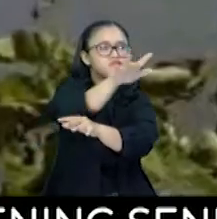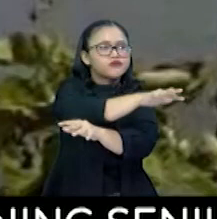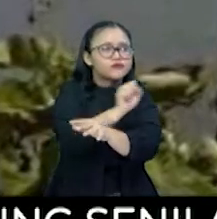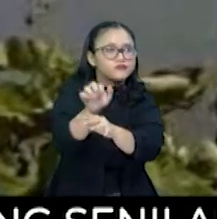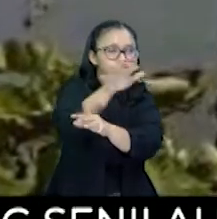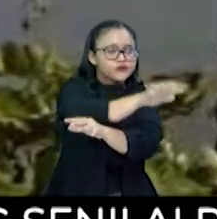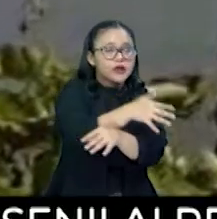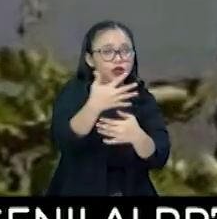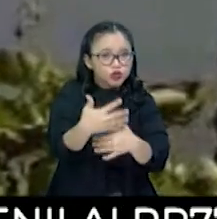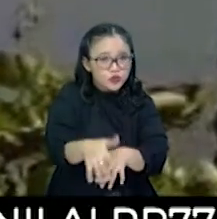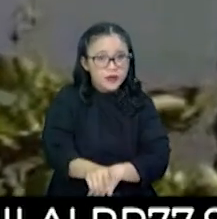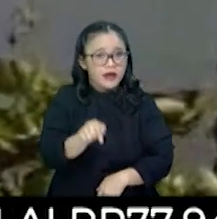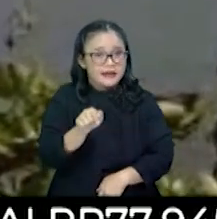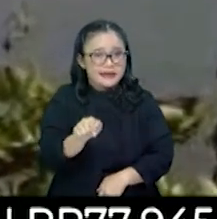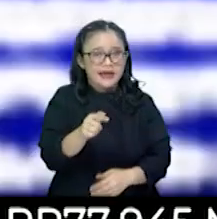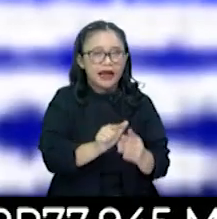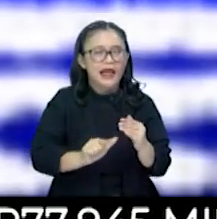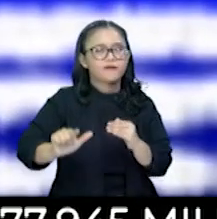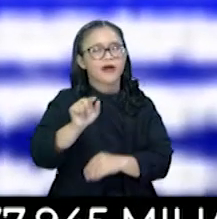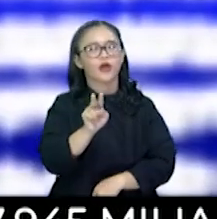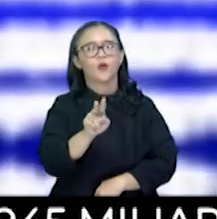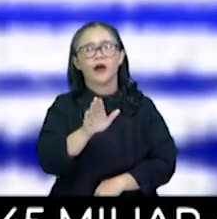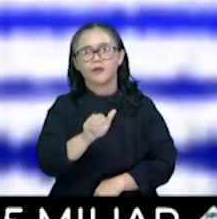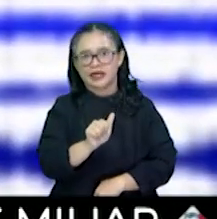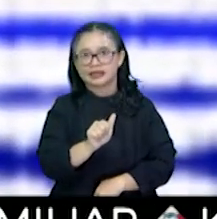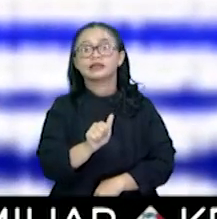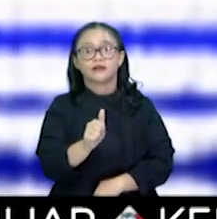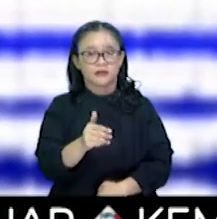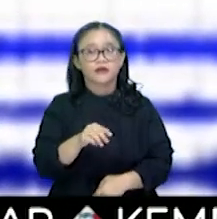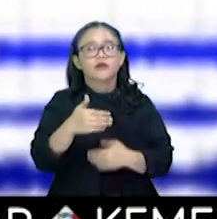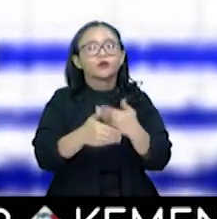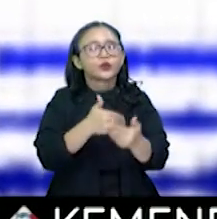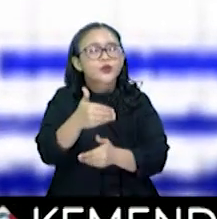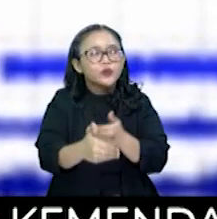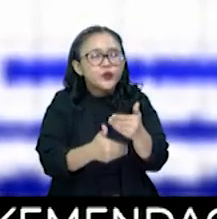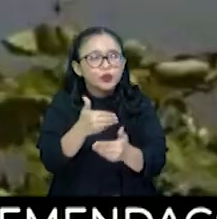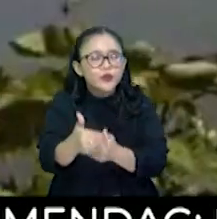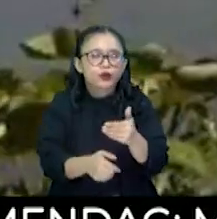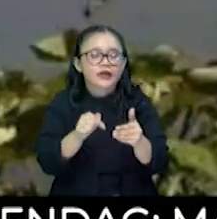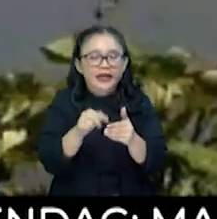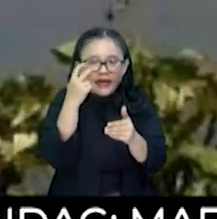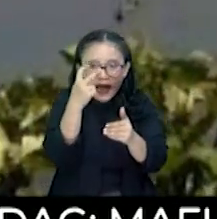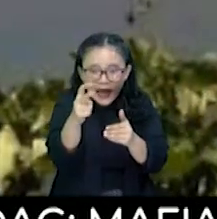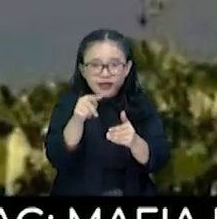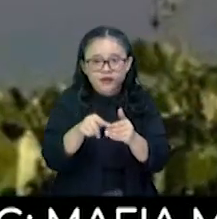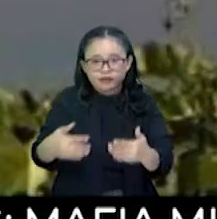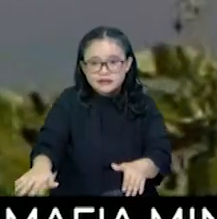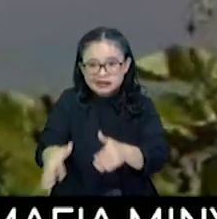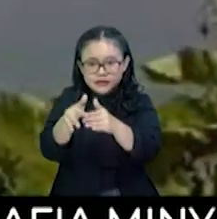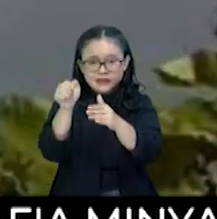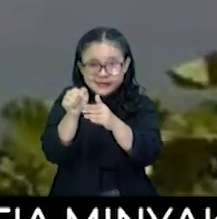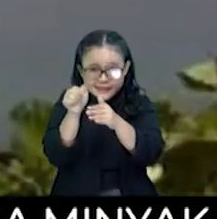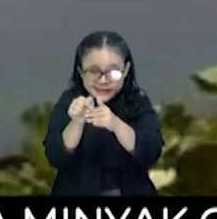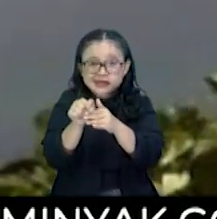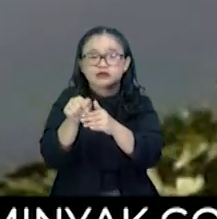Saat ini status Gunung Anak Krakatau berada di level 2 waspada. Dalam beberapa hari terakhir, Gunung Anak Krakatau menunjukkan peningkatan aktivitas